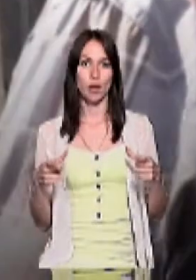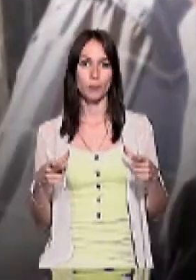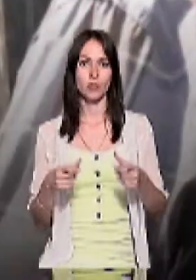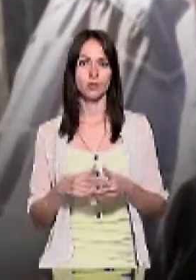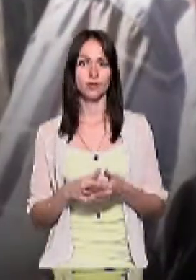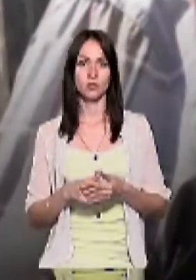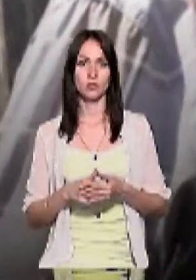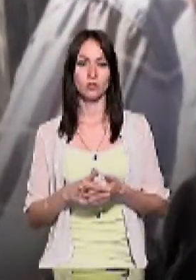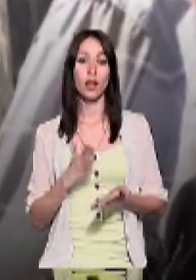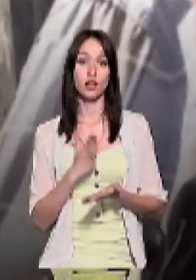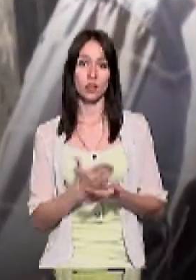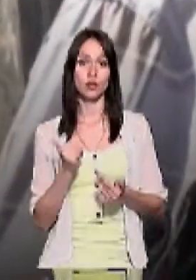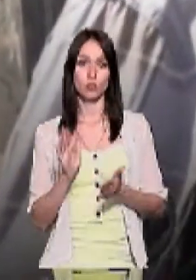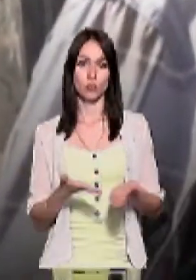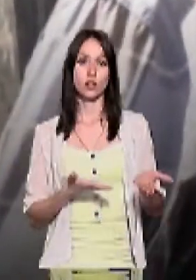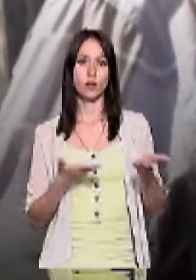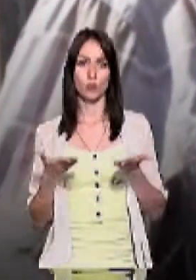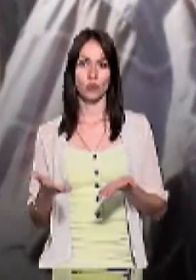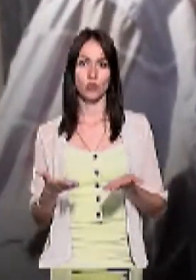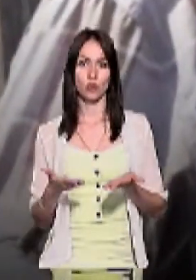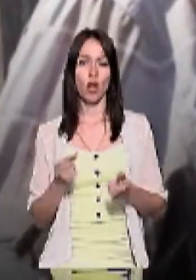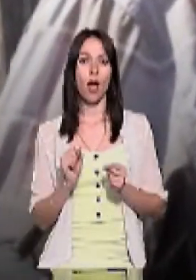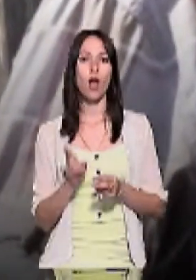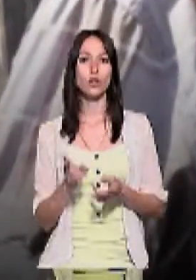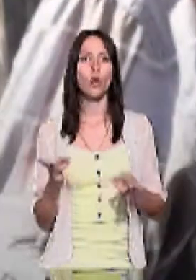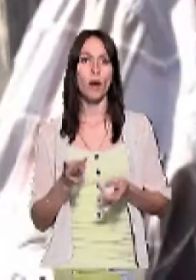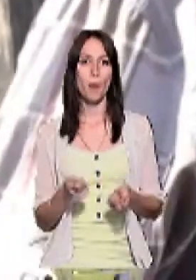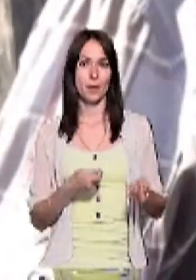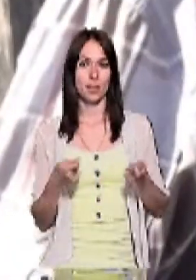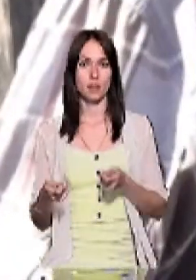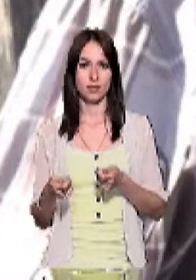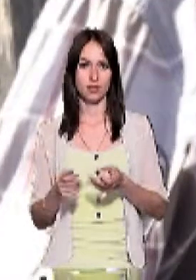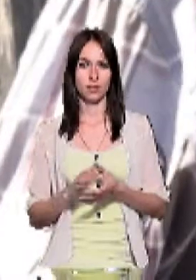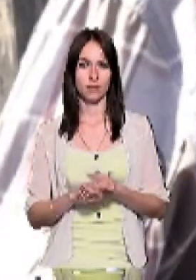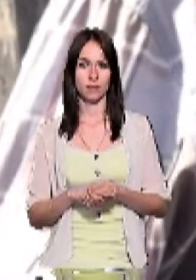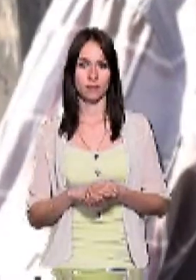Є, зараз буде запрошення, принесуть. А хто має принести?